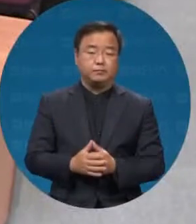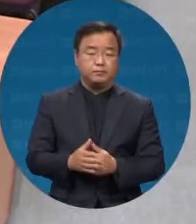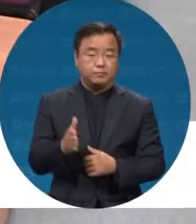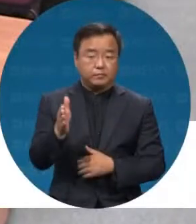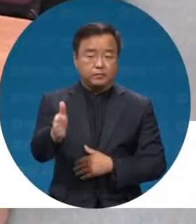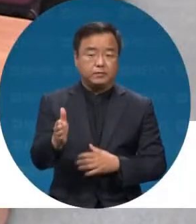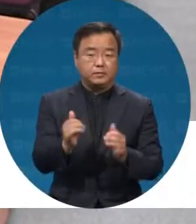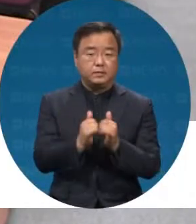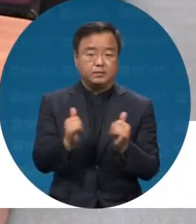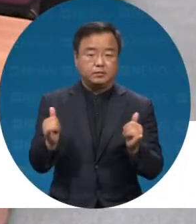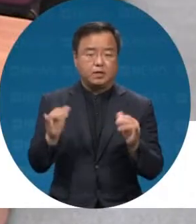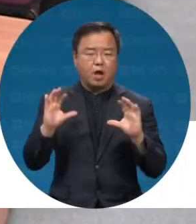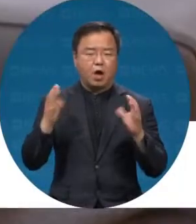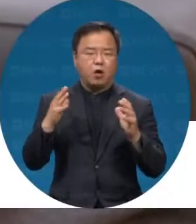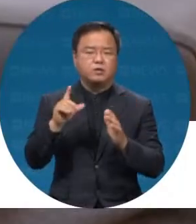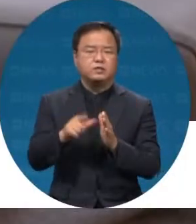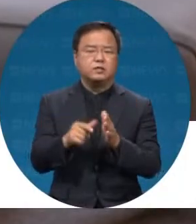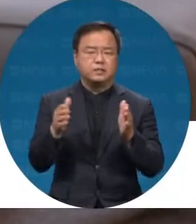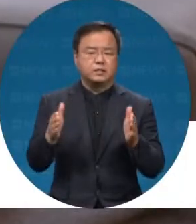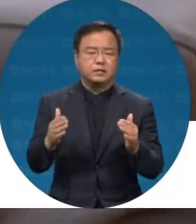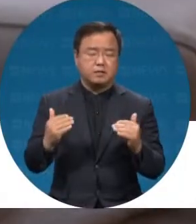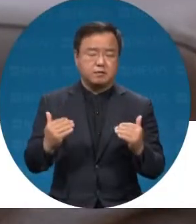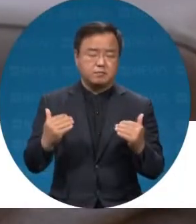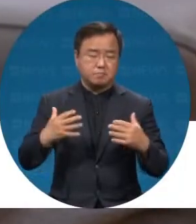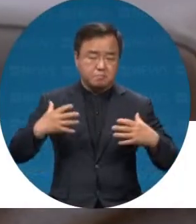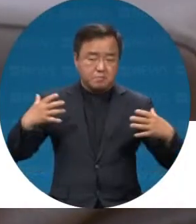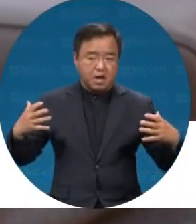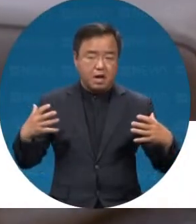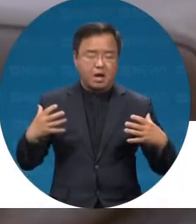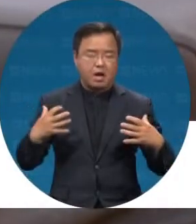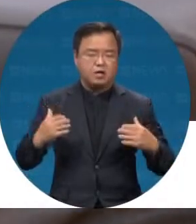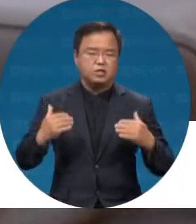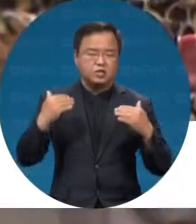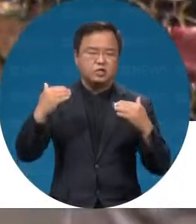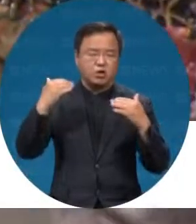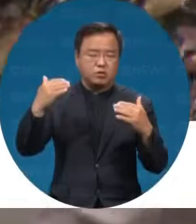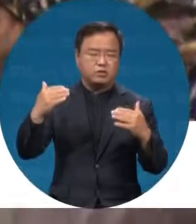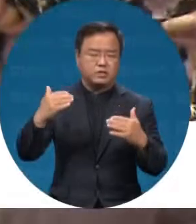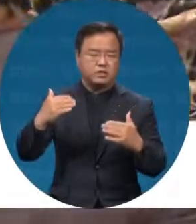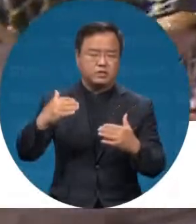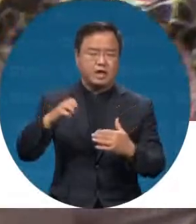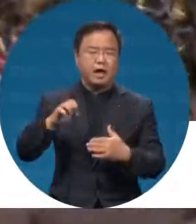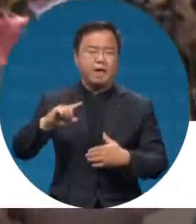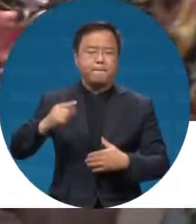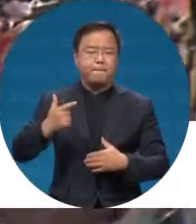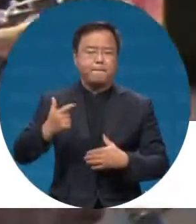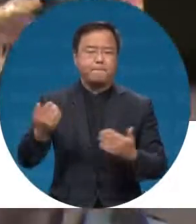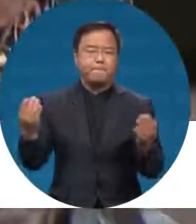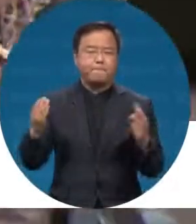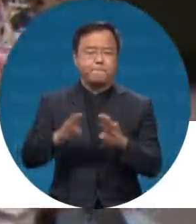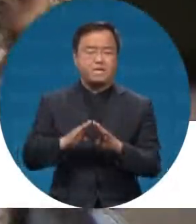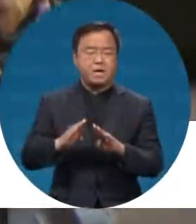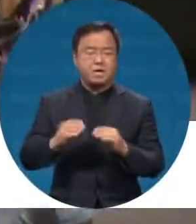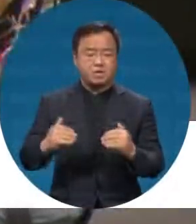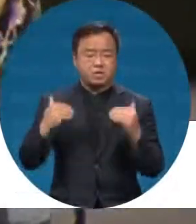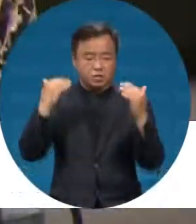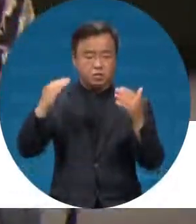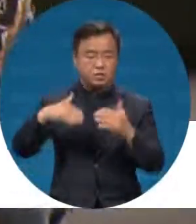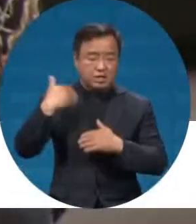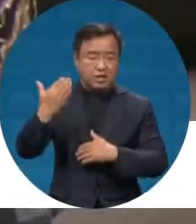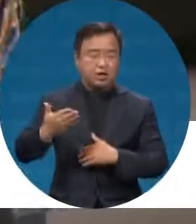어린 시기 비만은 성장판이 빨리 닫히게 하고 성인이 되서 까지 영향을 끼친다 며 조기에 관리하는 게 중요하다 고